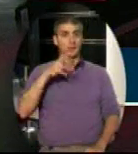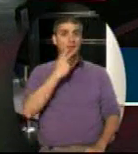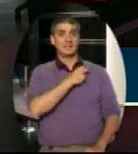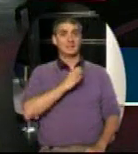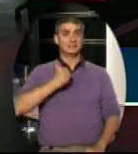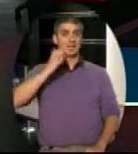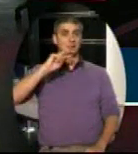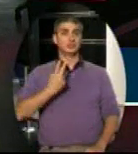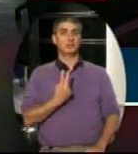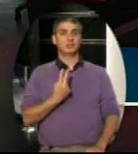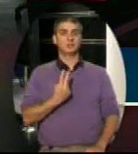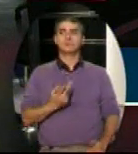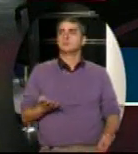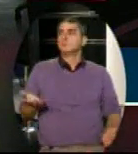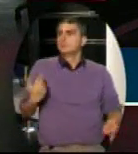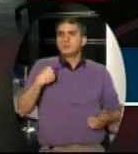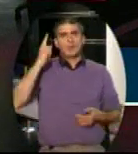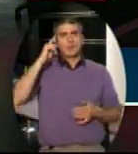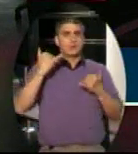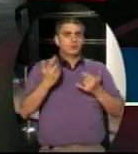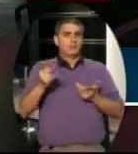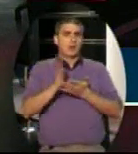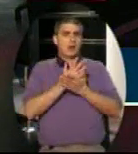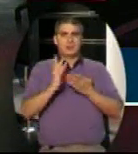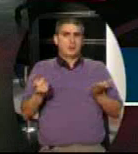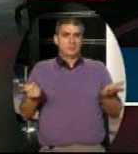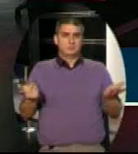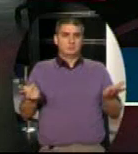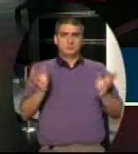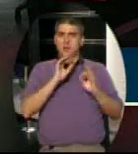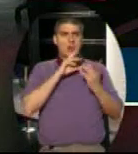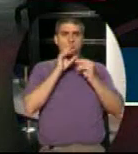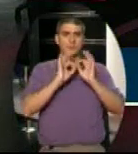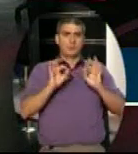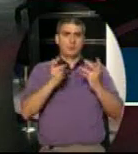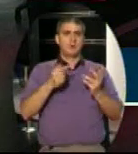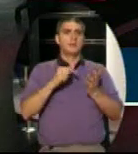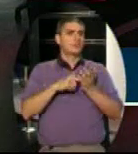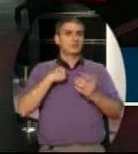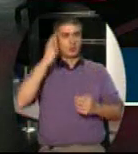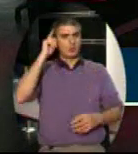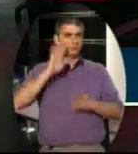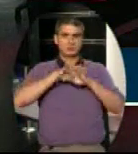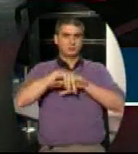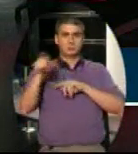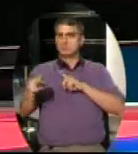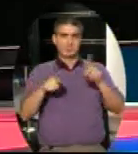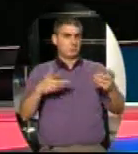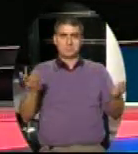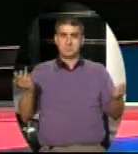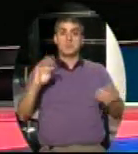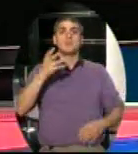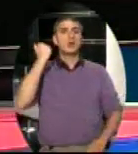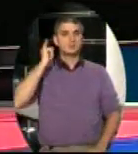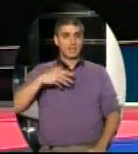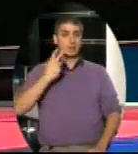השני? אני לא יודע, כרגע זו החלטה שבכלל לא נידונה, אז לכן אני לא חושב שזה ישפיע לכאן או לכאן. אם הוא היה